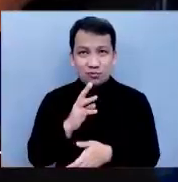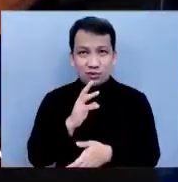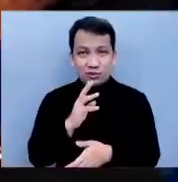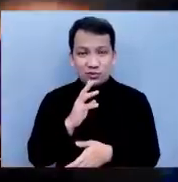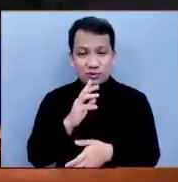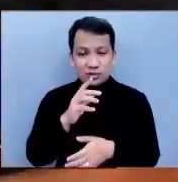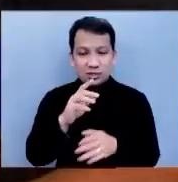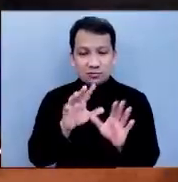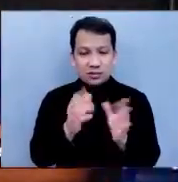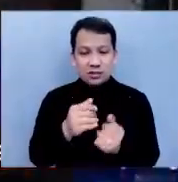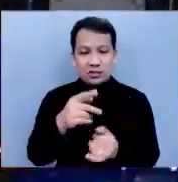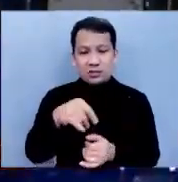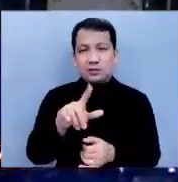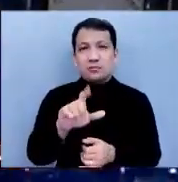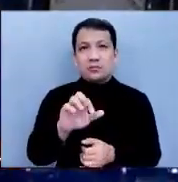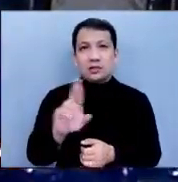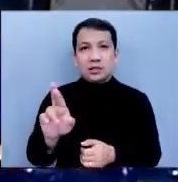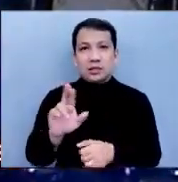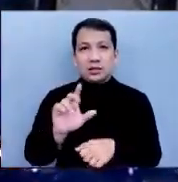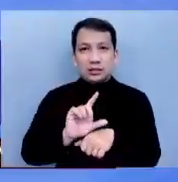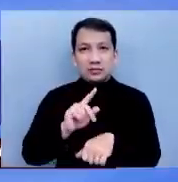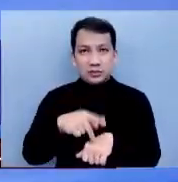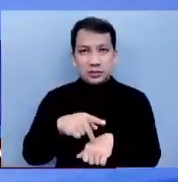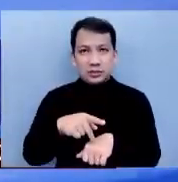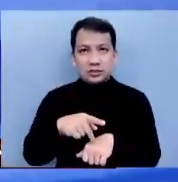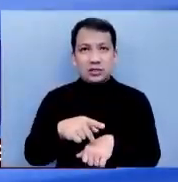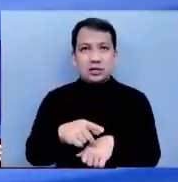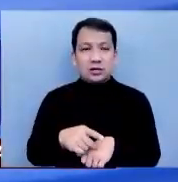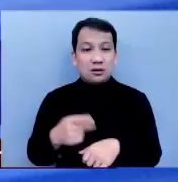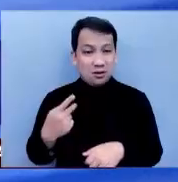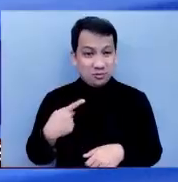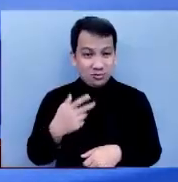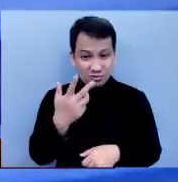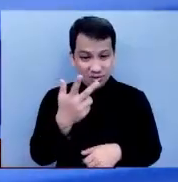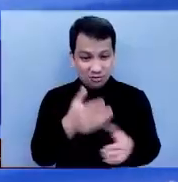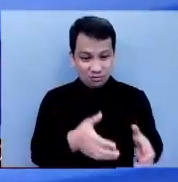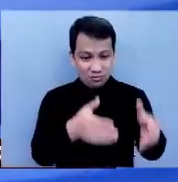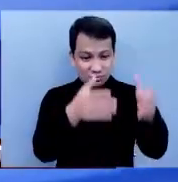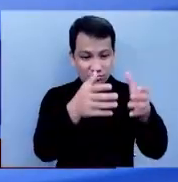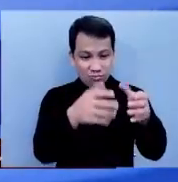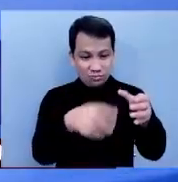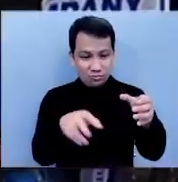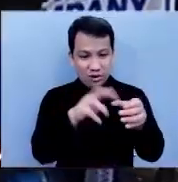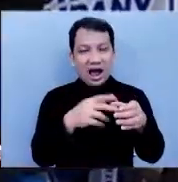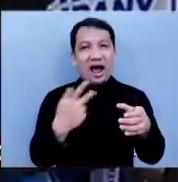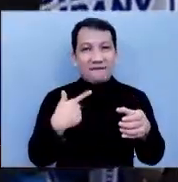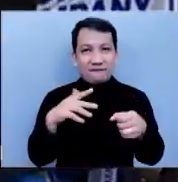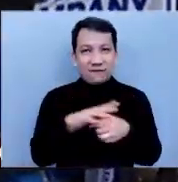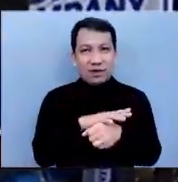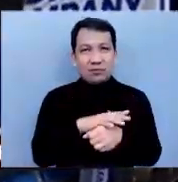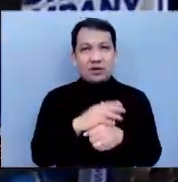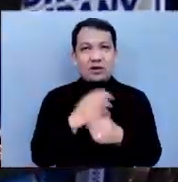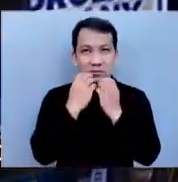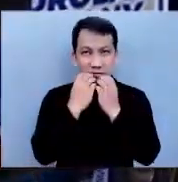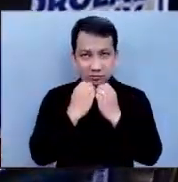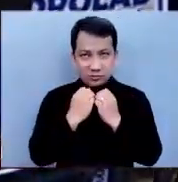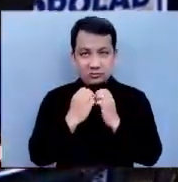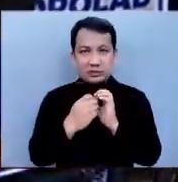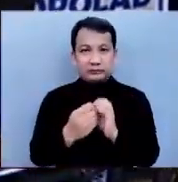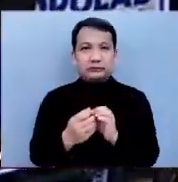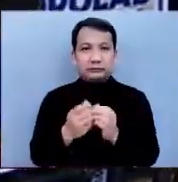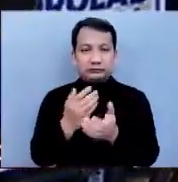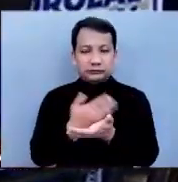Buti na lang, may laman pa ang reserba niyang 3 tanker sa kanyang water refilling station. Pagkakasyahin niya ito sa halos 70 bahay